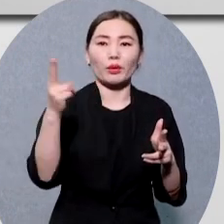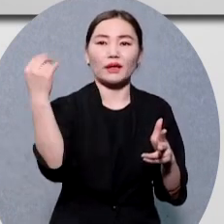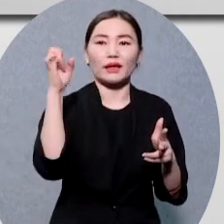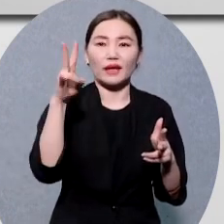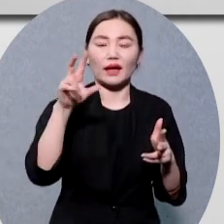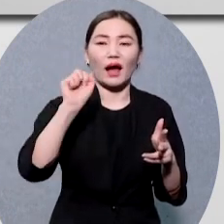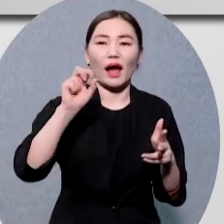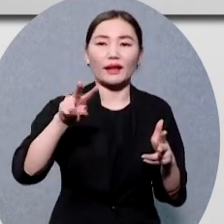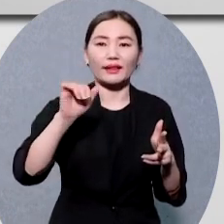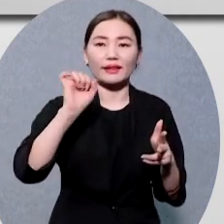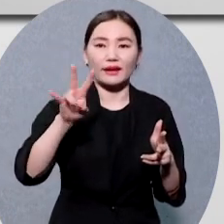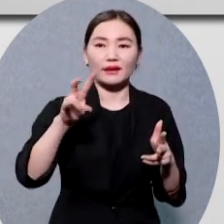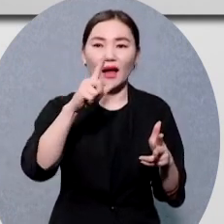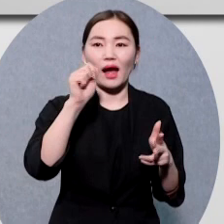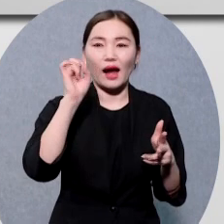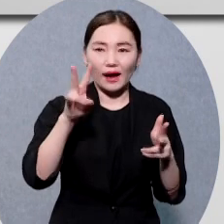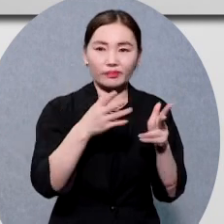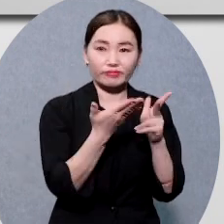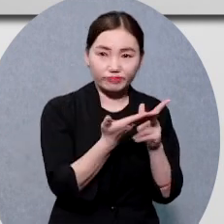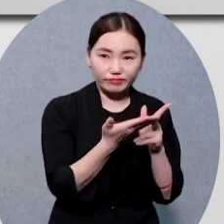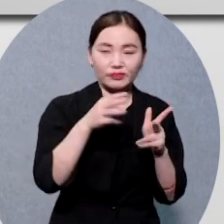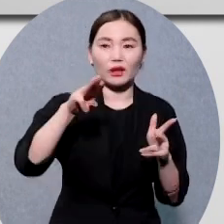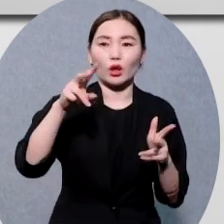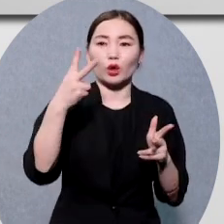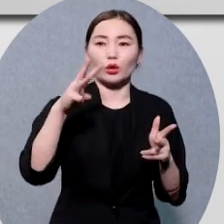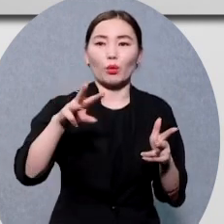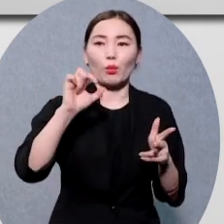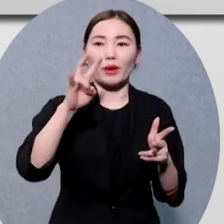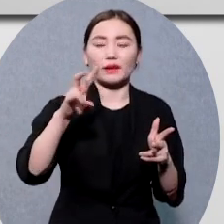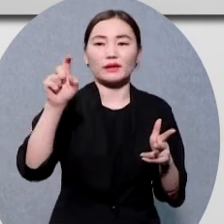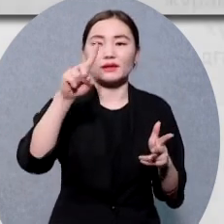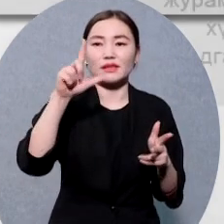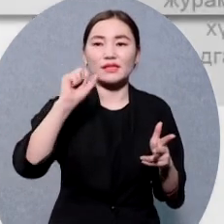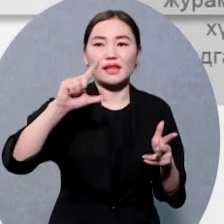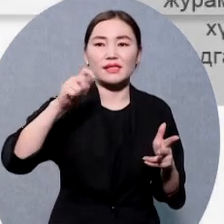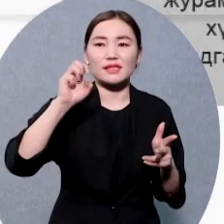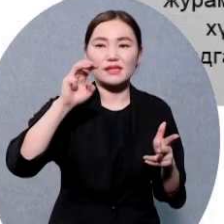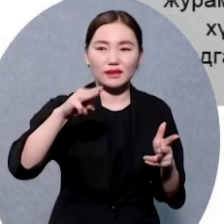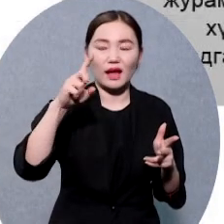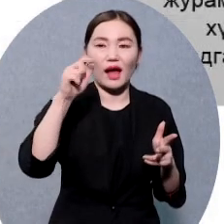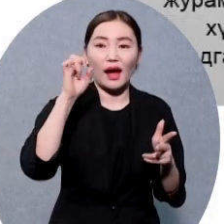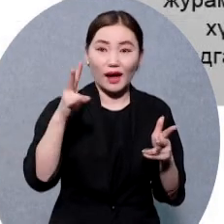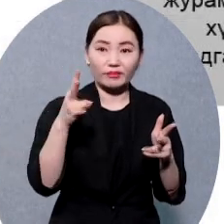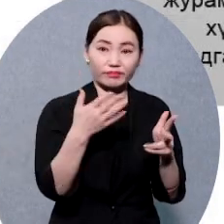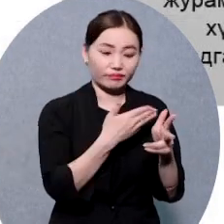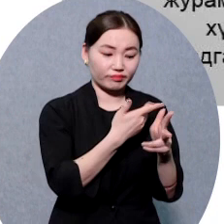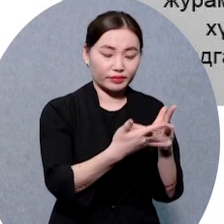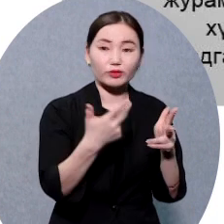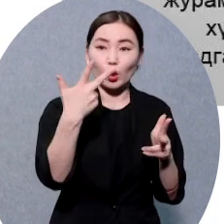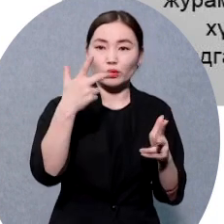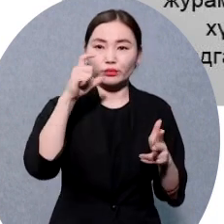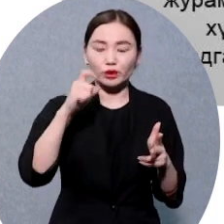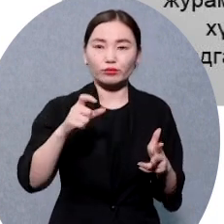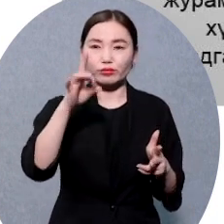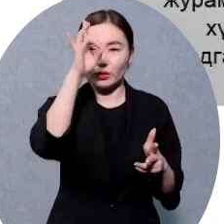нь төлөөлүүлж ярья. За өндөр гэгэн зан базар бурхны шашин дэлгэрүүлэхэд ямар одоо үр гүйцэтгсэн бэ?